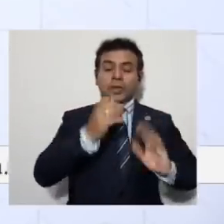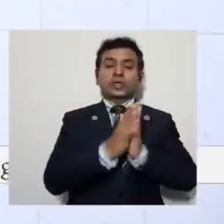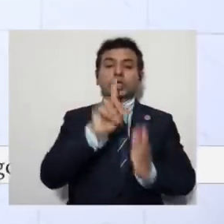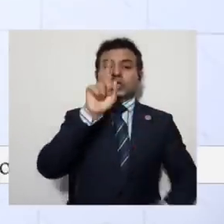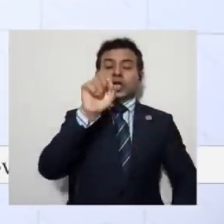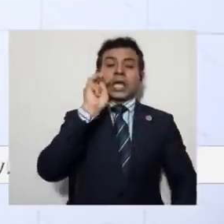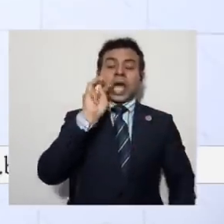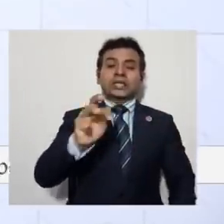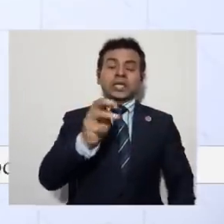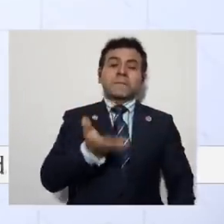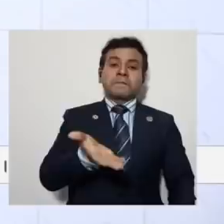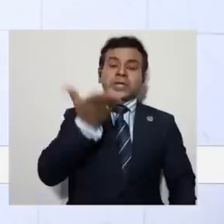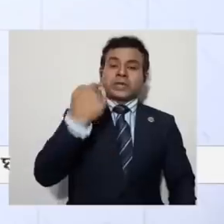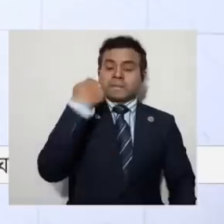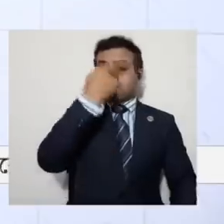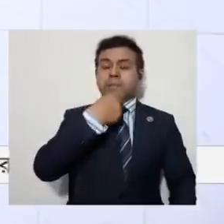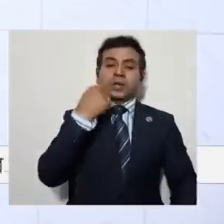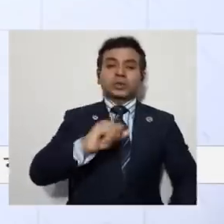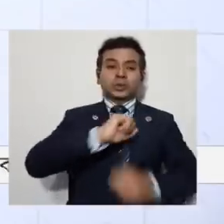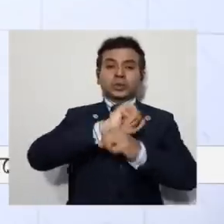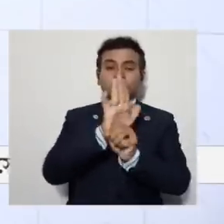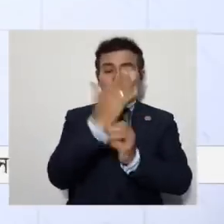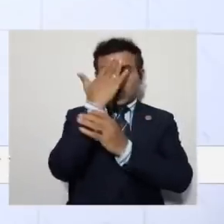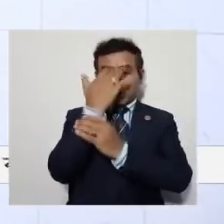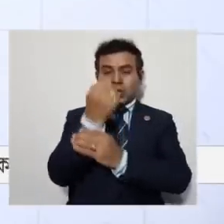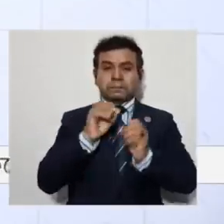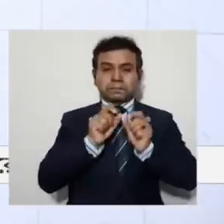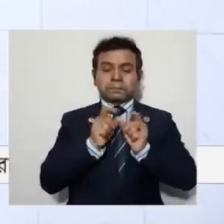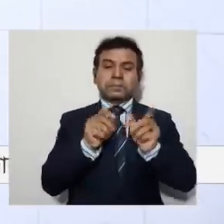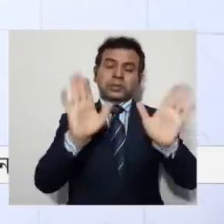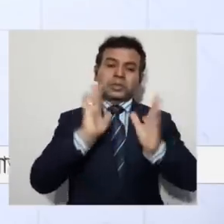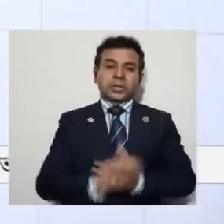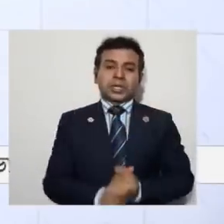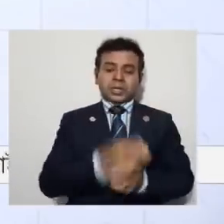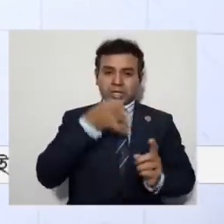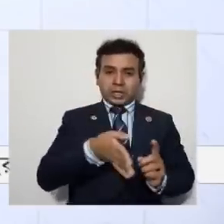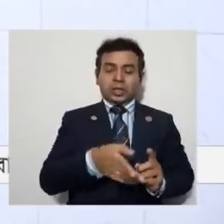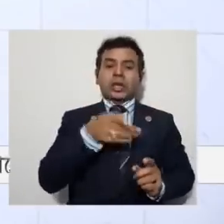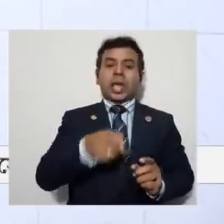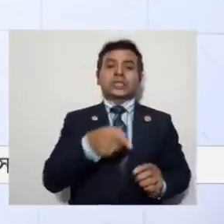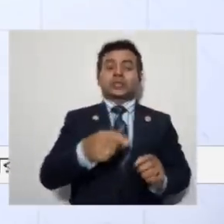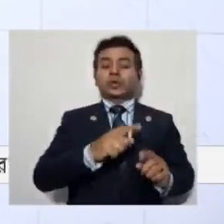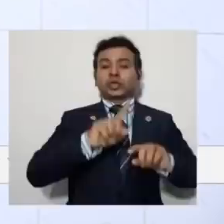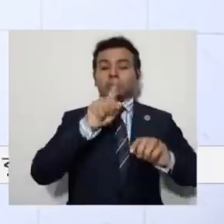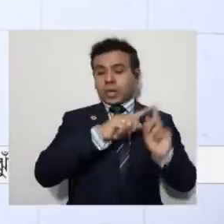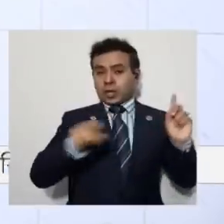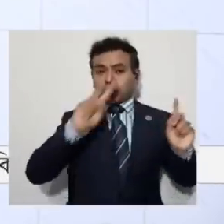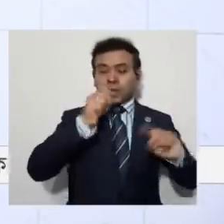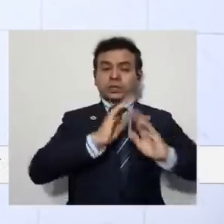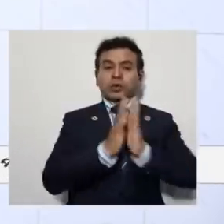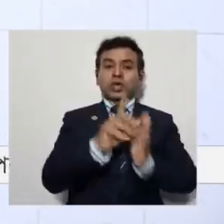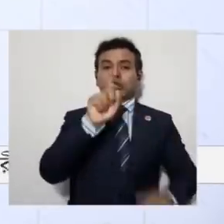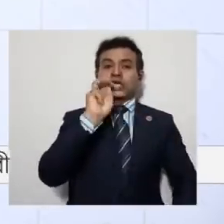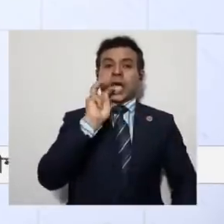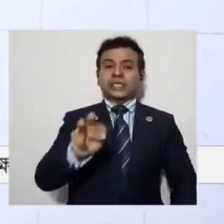688 জন, এবং এ পর্যন্ত আমাদের শনাক্ত 10,000 ছাড়িয়ে গেল। আমাদের আজকের পর্যন্ত